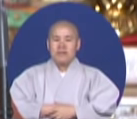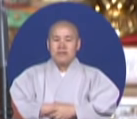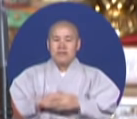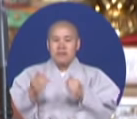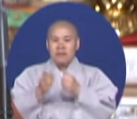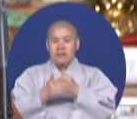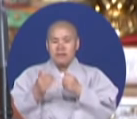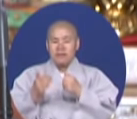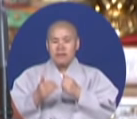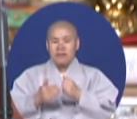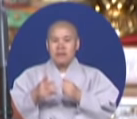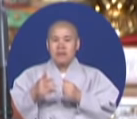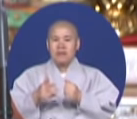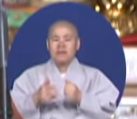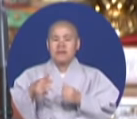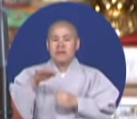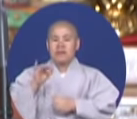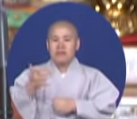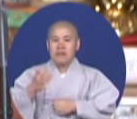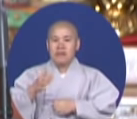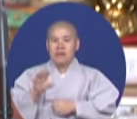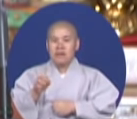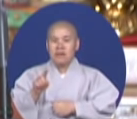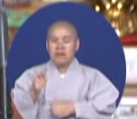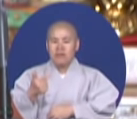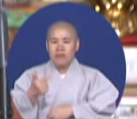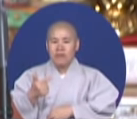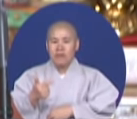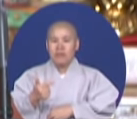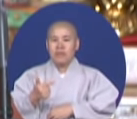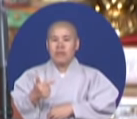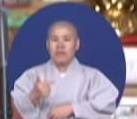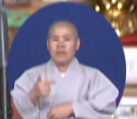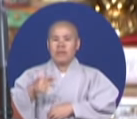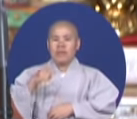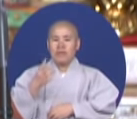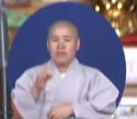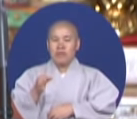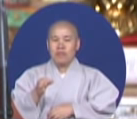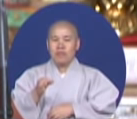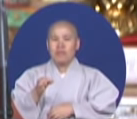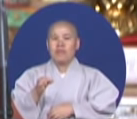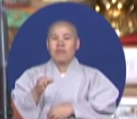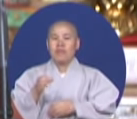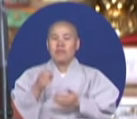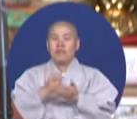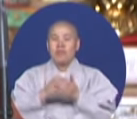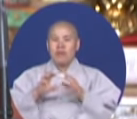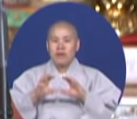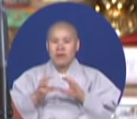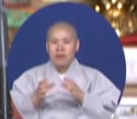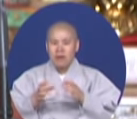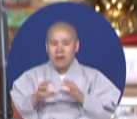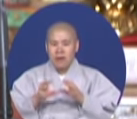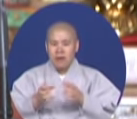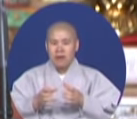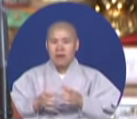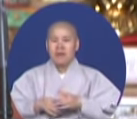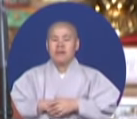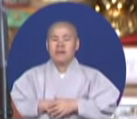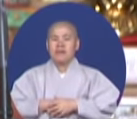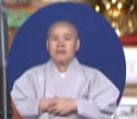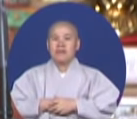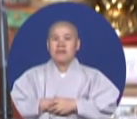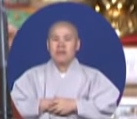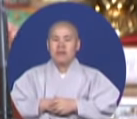그래가지고 진원이 동복계 하니 이 정복계지는 나무 사만다 못다남 남.